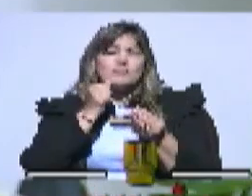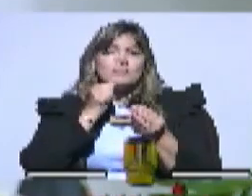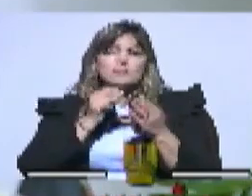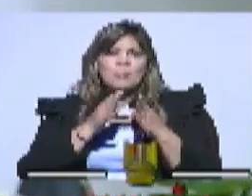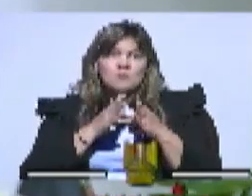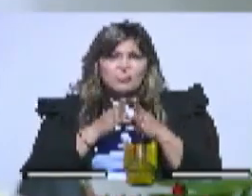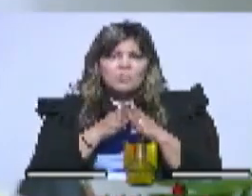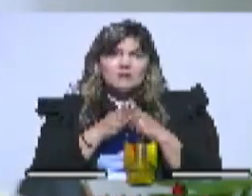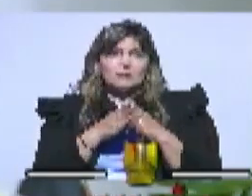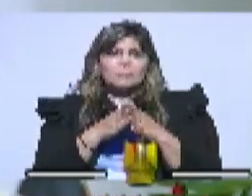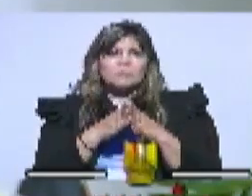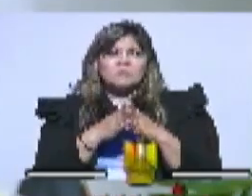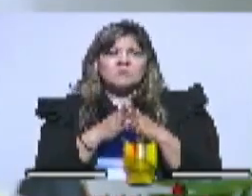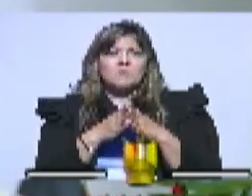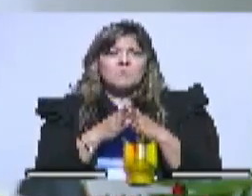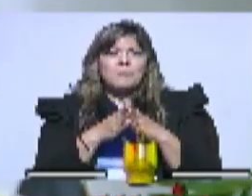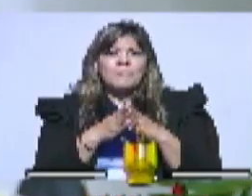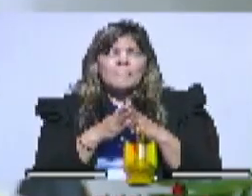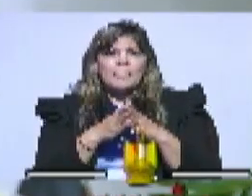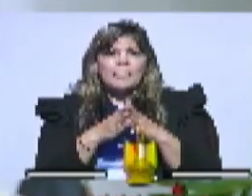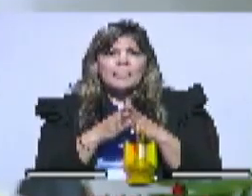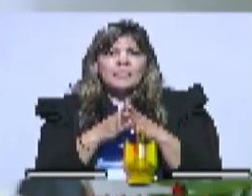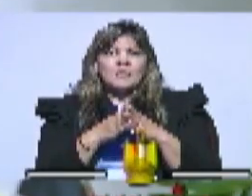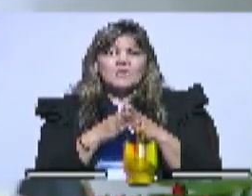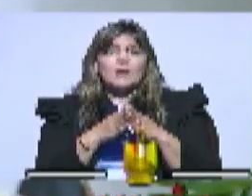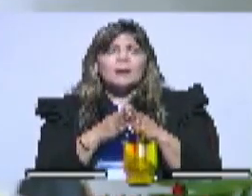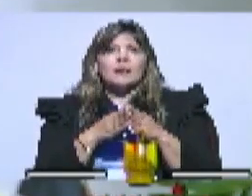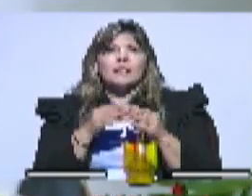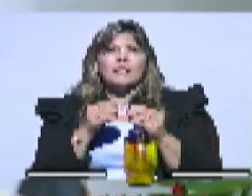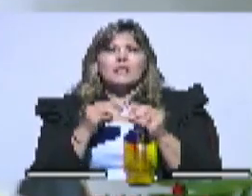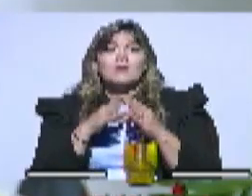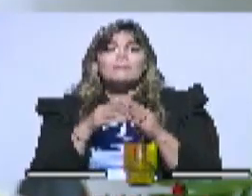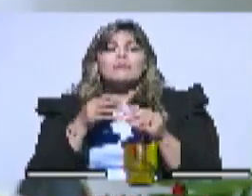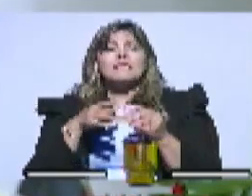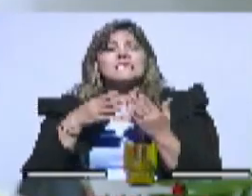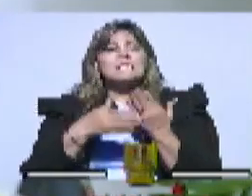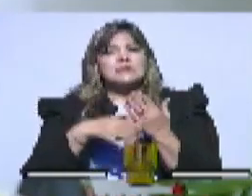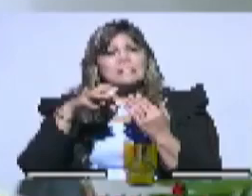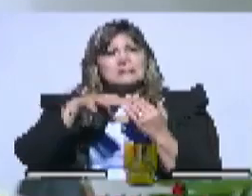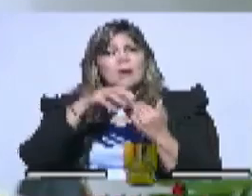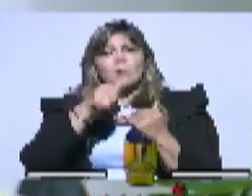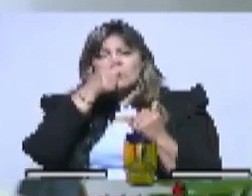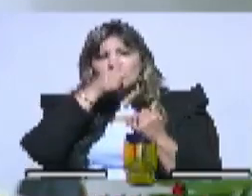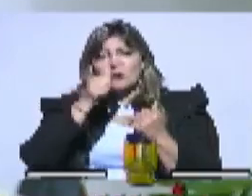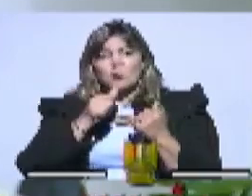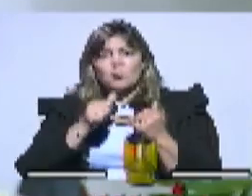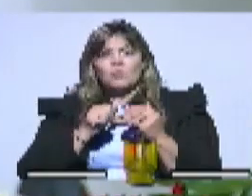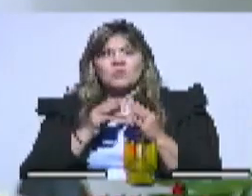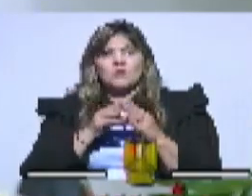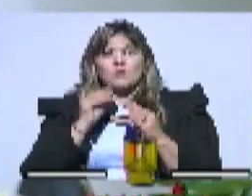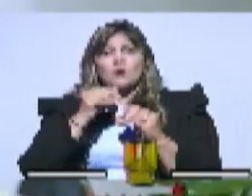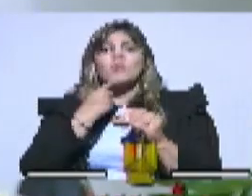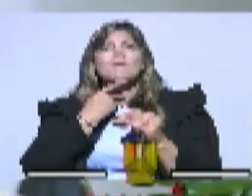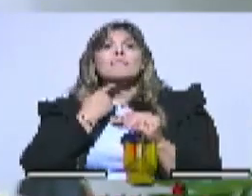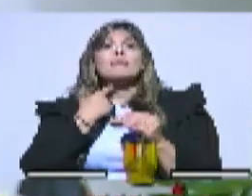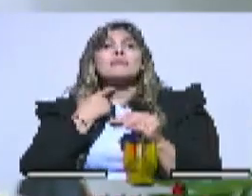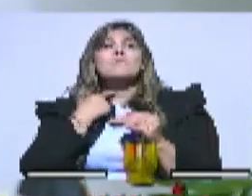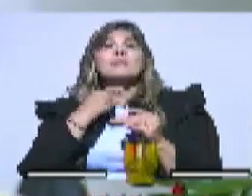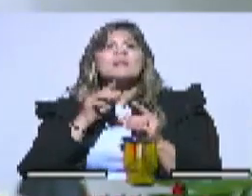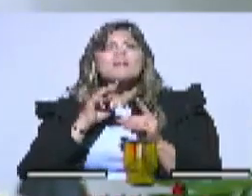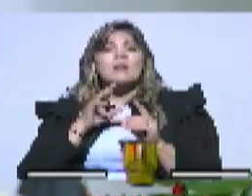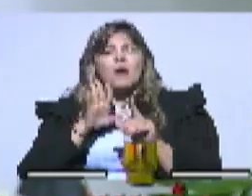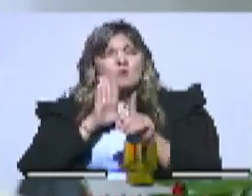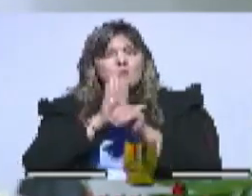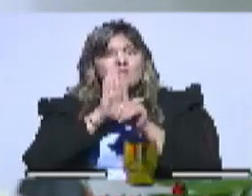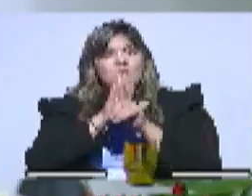الشيخ مشعل الأحمد الجابر الصباح أمير دولة الكويت الجديد، معربا عن خالص التمنيات له بالتوفيق